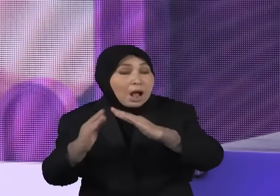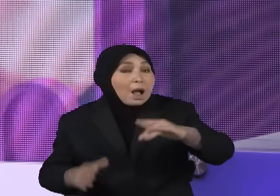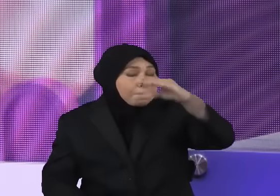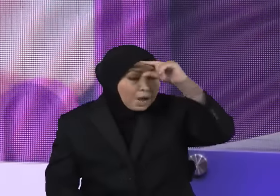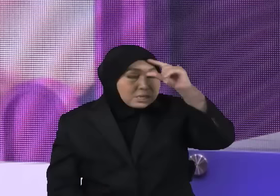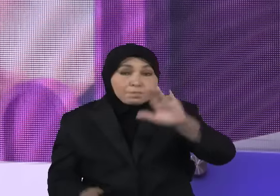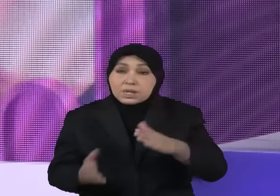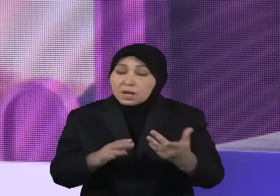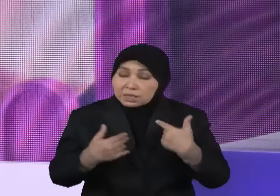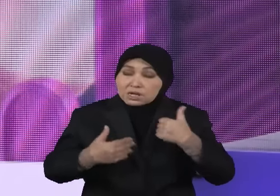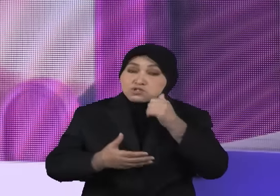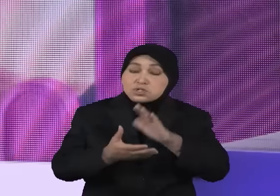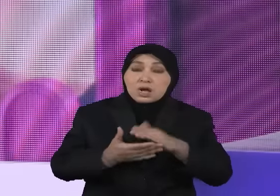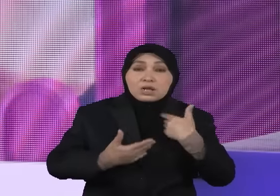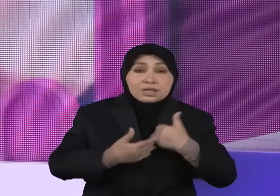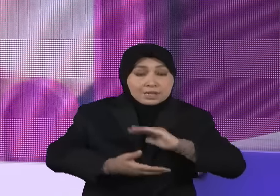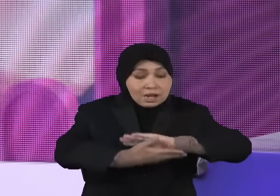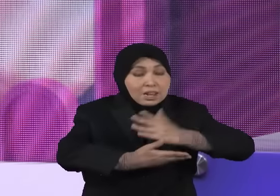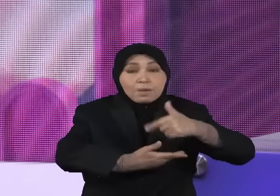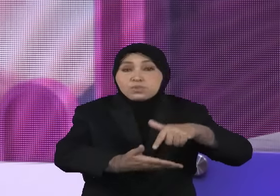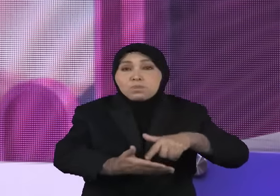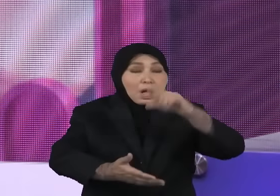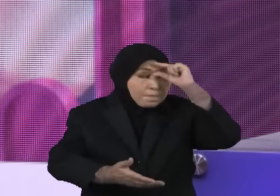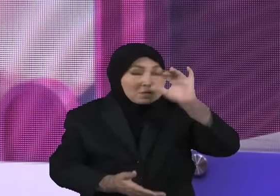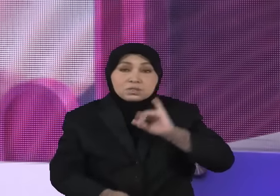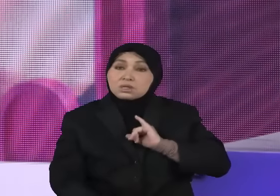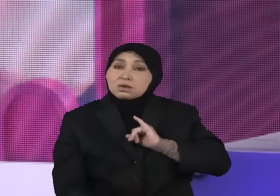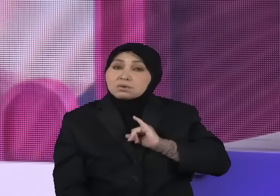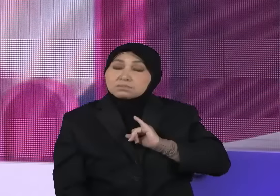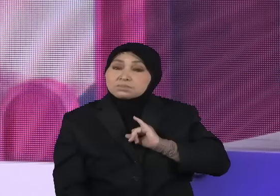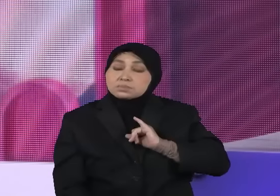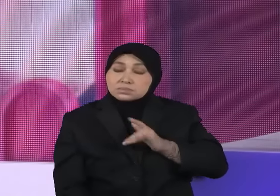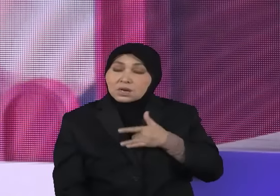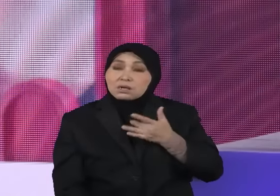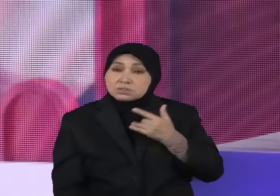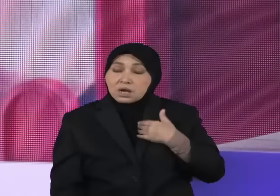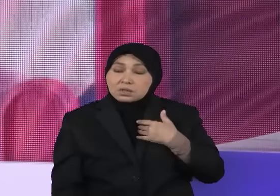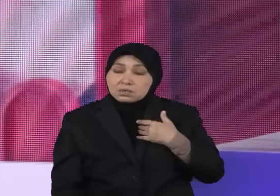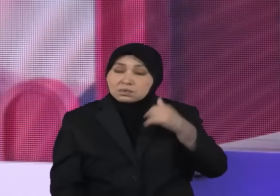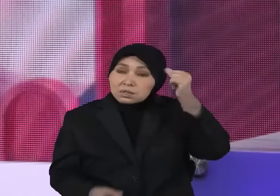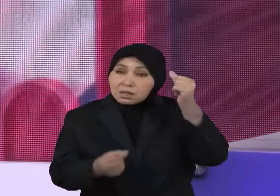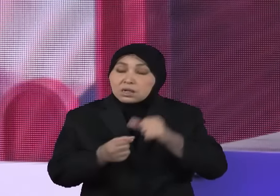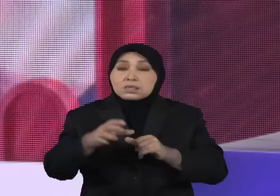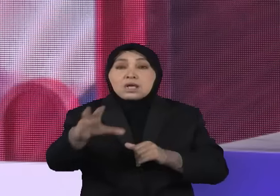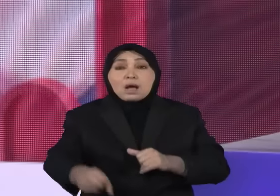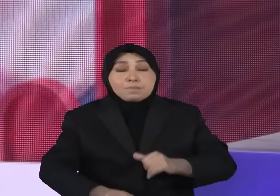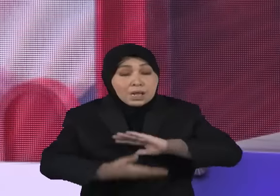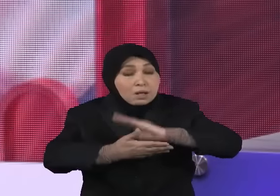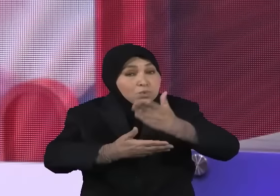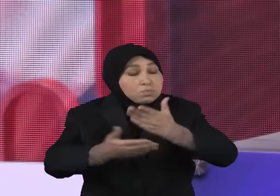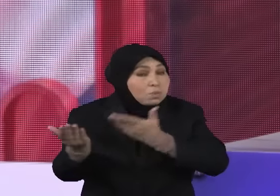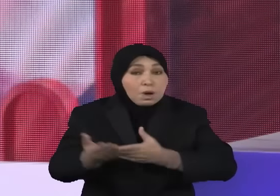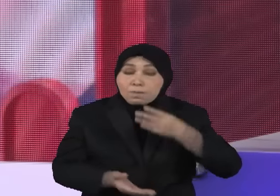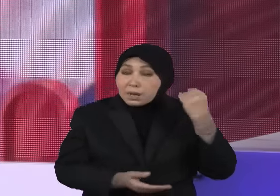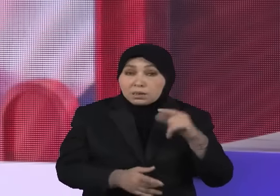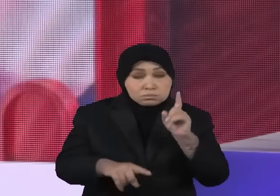je, ada anak je, dia tengok ada laptop, ini laptop abang saya ni. Dia, saya rasa ada nostalgia, dia ambil laptop pergi bawa balik. Kan? Yang